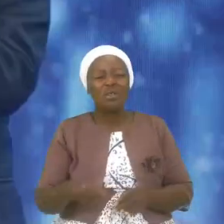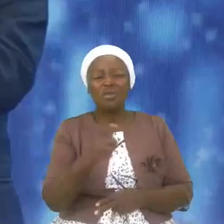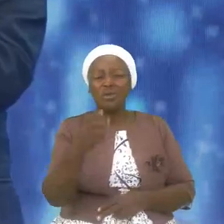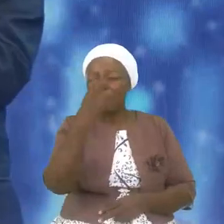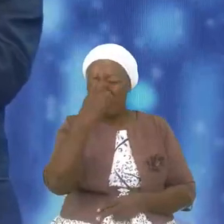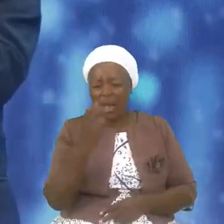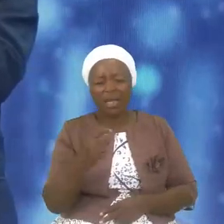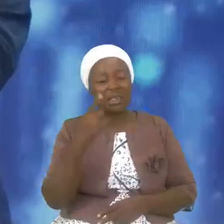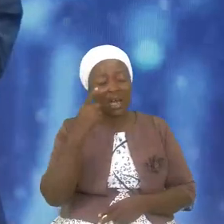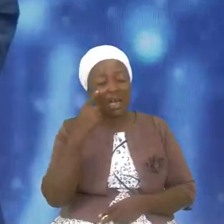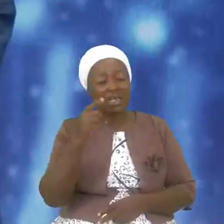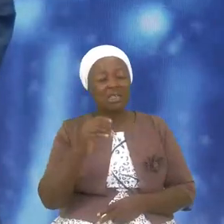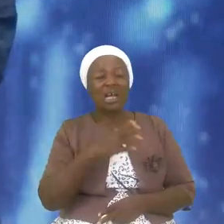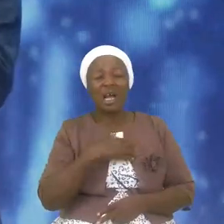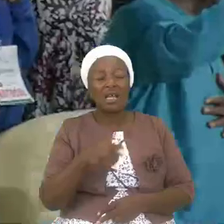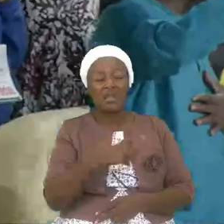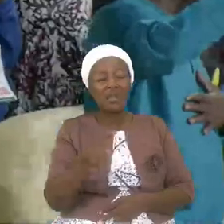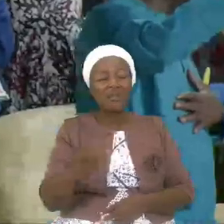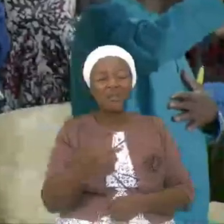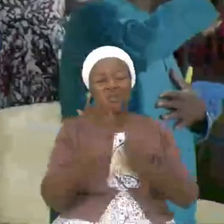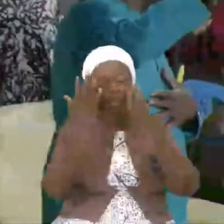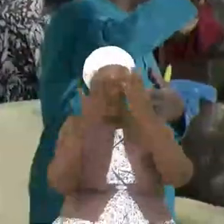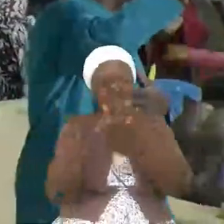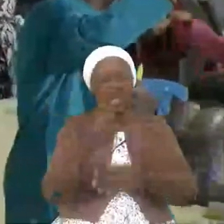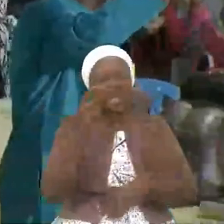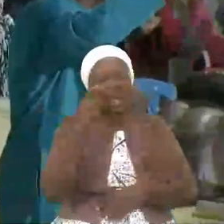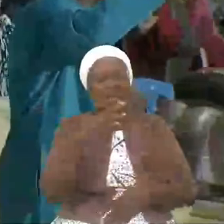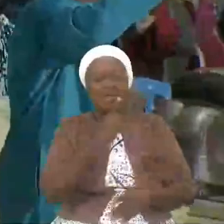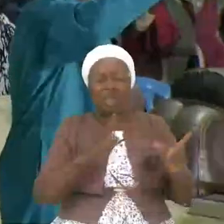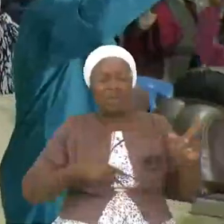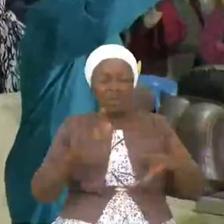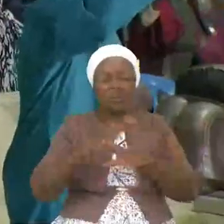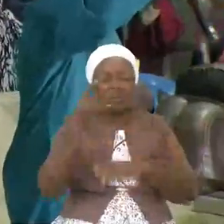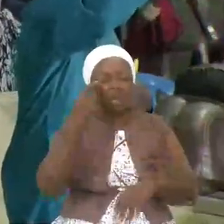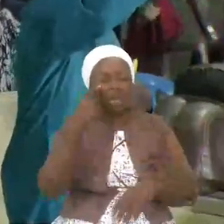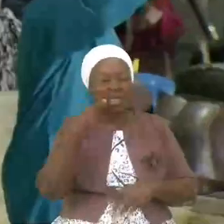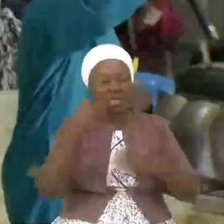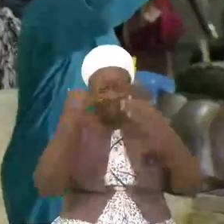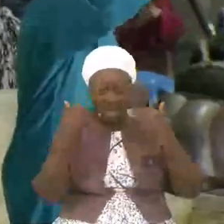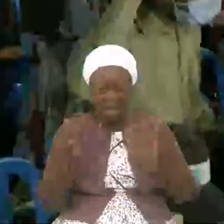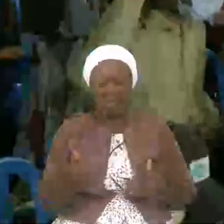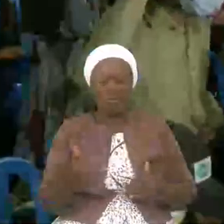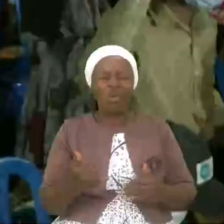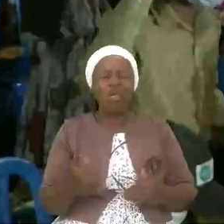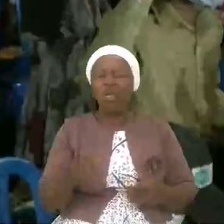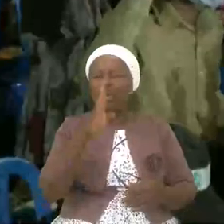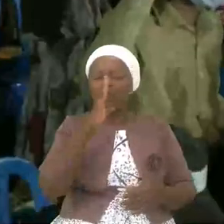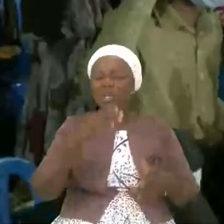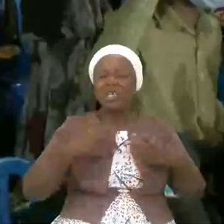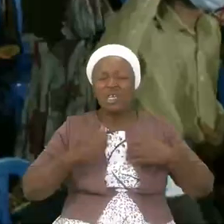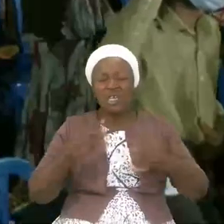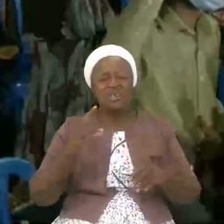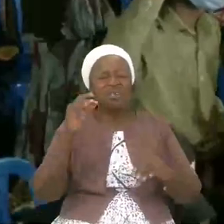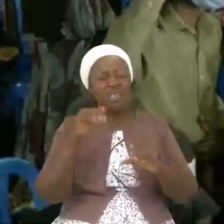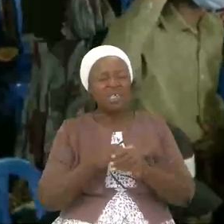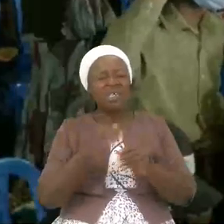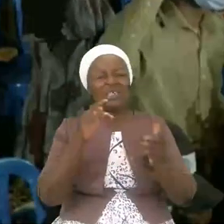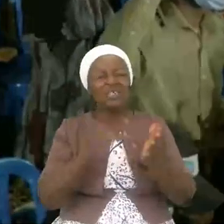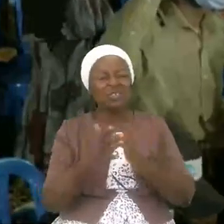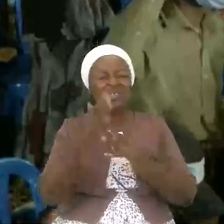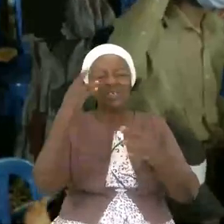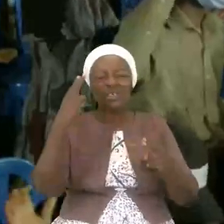Ces yeux aveugles là-bas et ces yeux affaiblis, Dieu touche vos yeux maintenant. Soyez guéris au nom